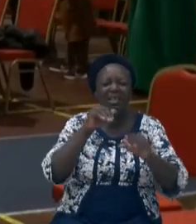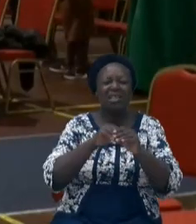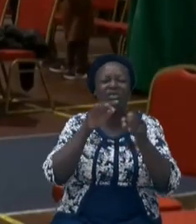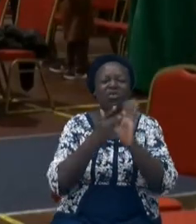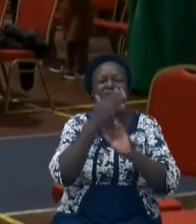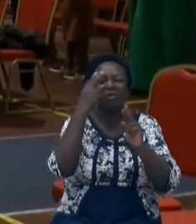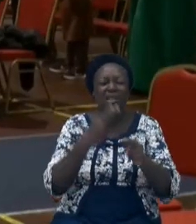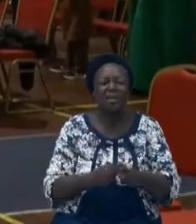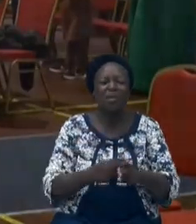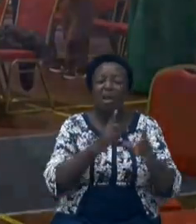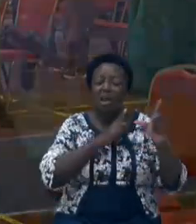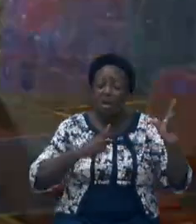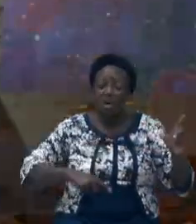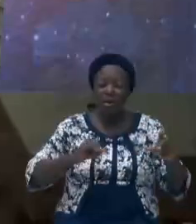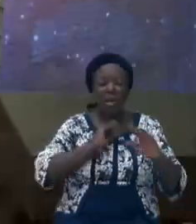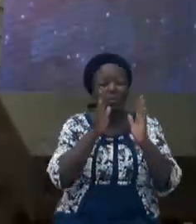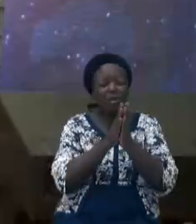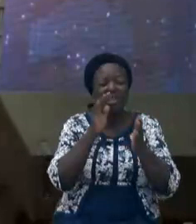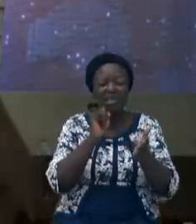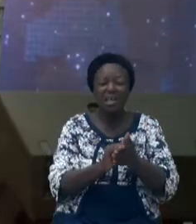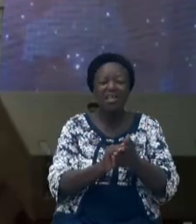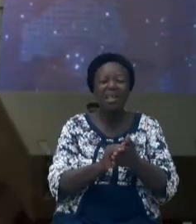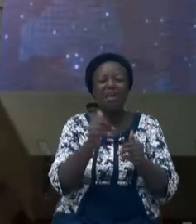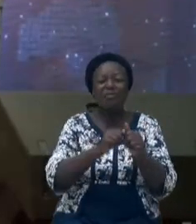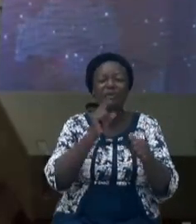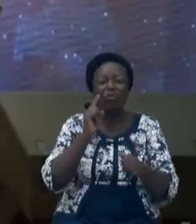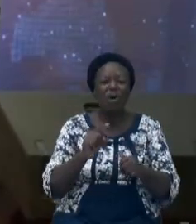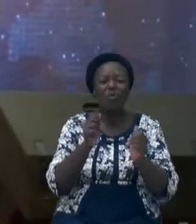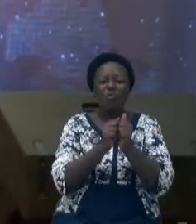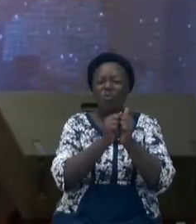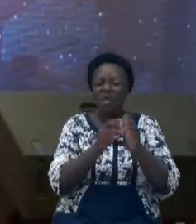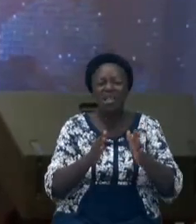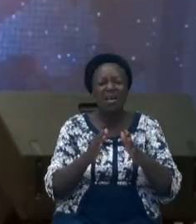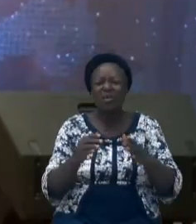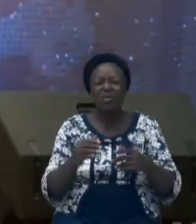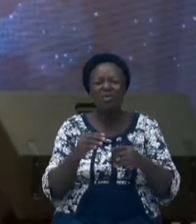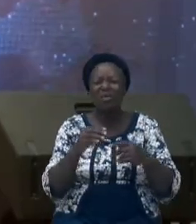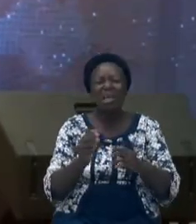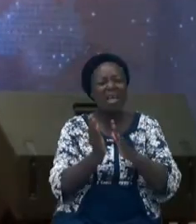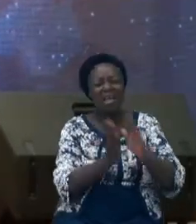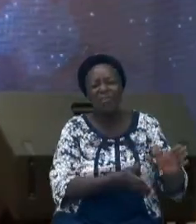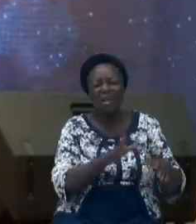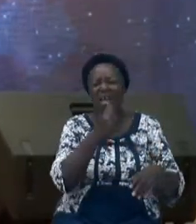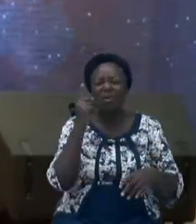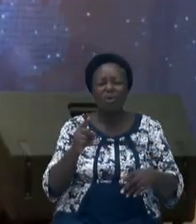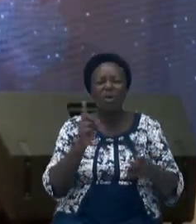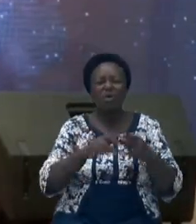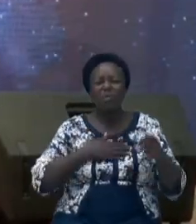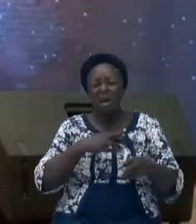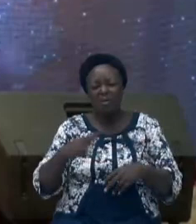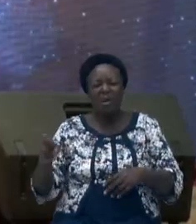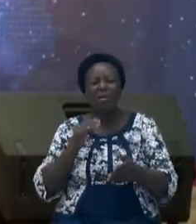de l'ennemi je les fais tu es maintenant au nom de jésus sérieux je prie quiconque sans